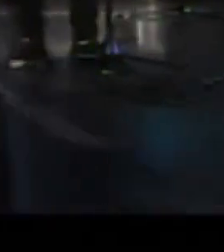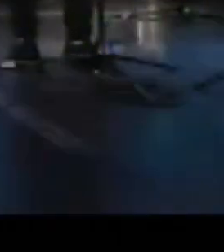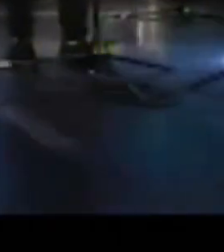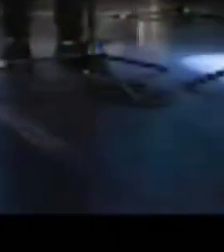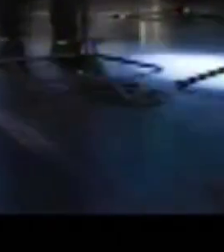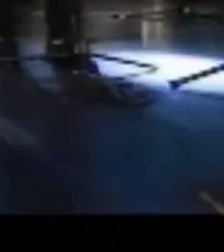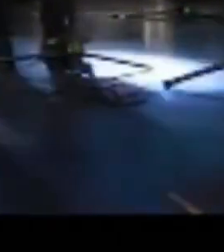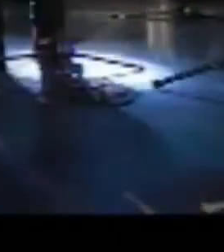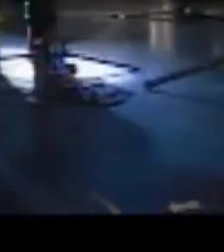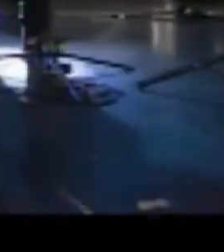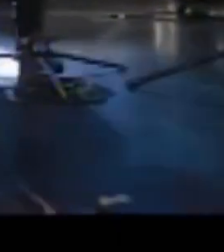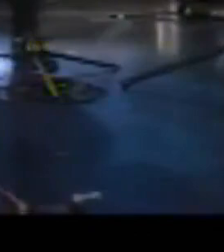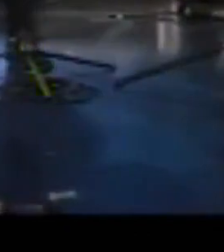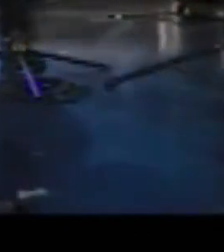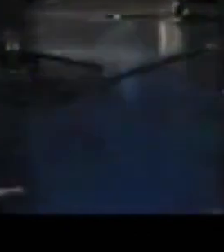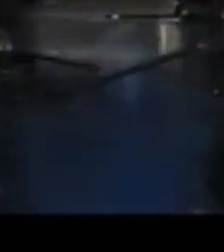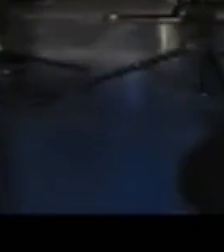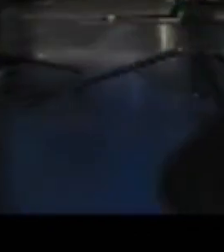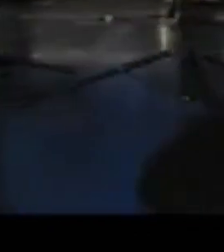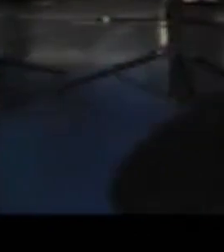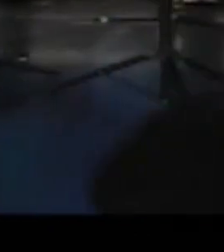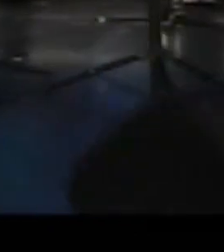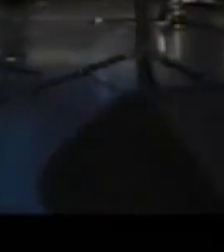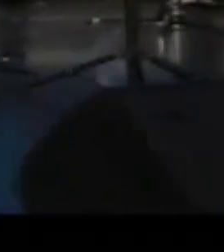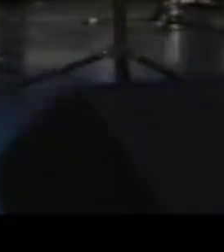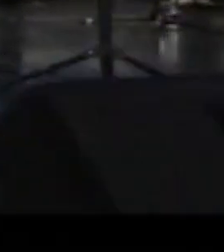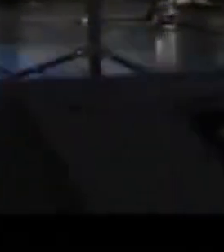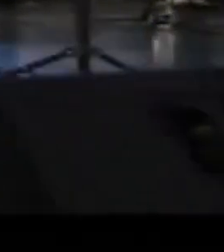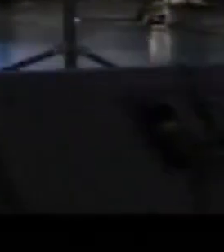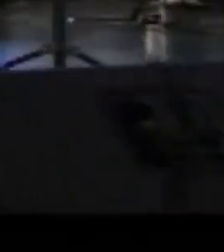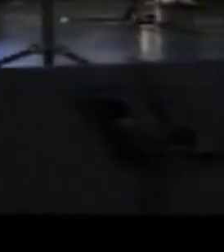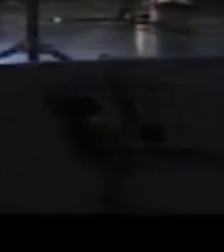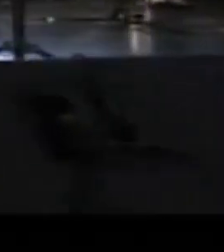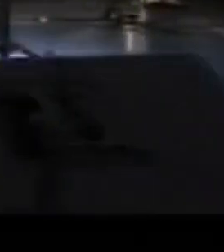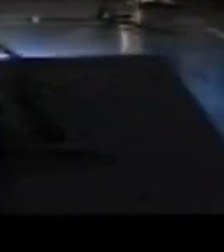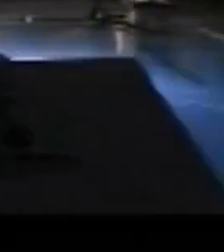يا رب هو امر ابنك